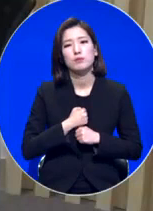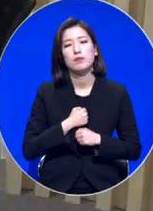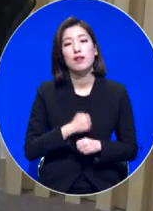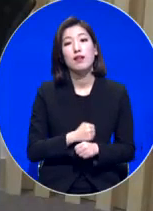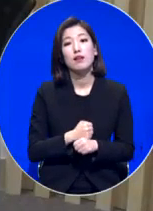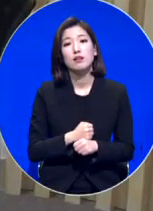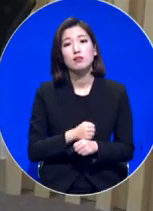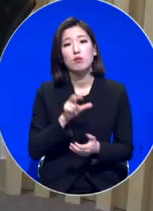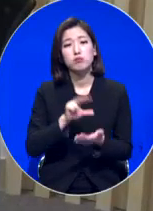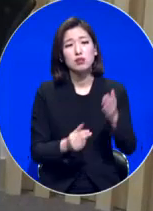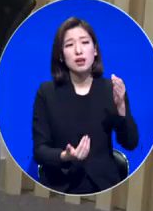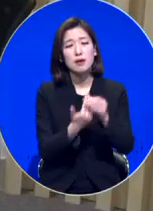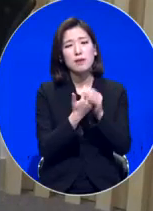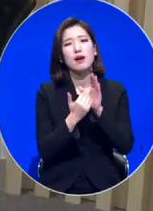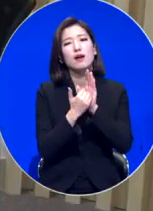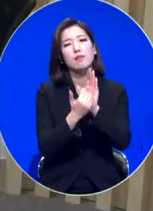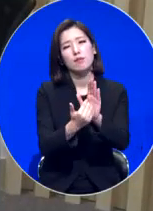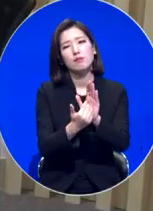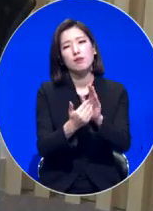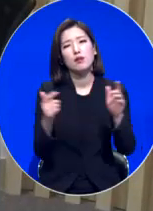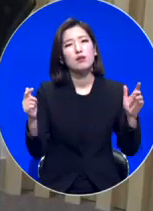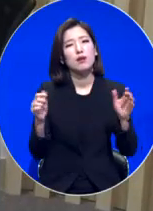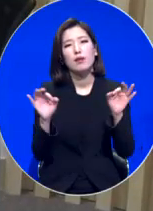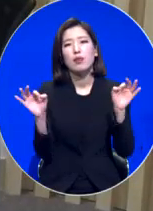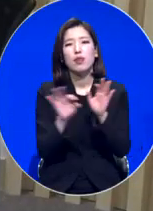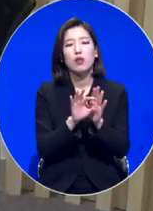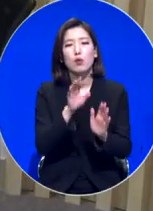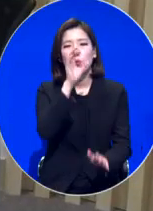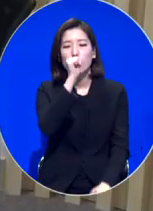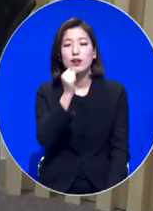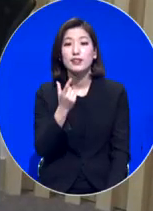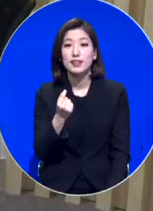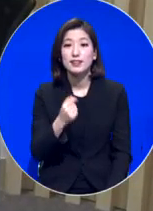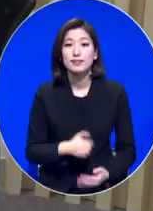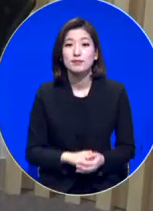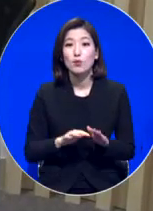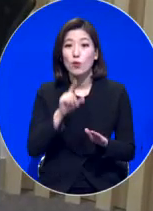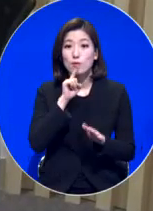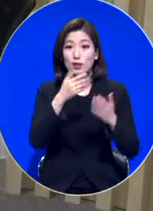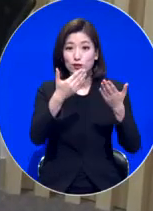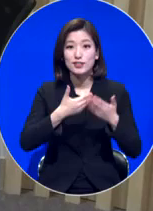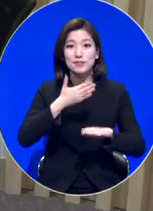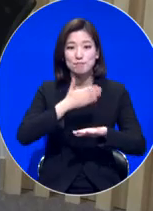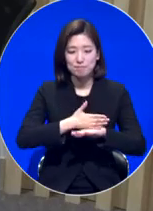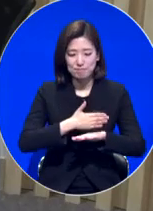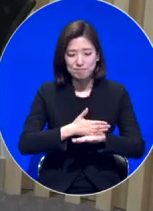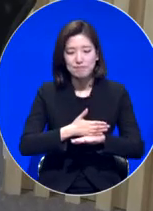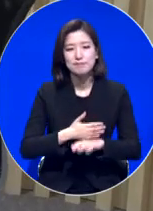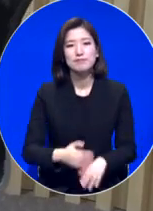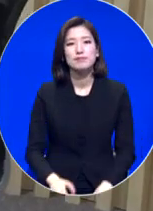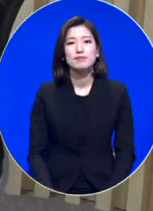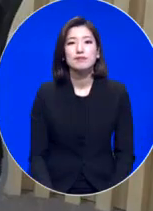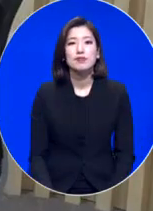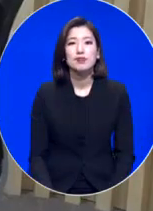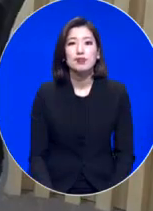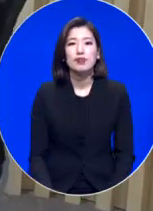지켜서 이런 불미스러운 일들이 더 이상 없어졌으면 하는 바람입니다. 오늘 말씀 고맙습니다. 네, 감사합니다.